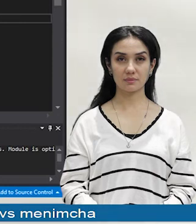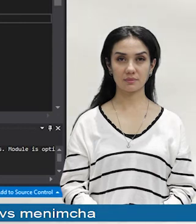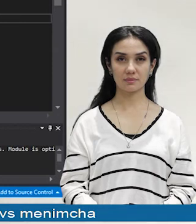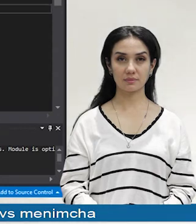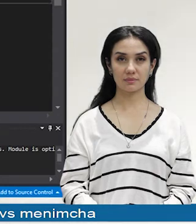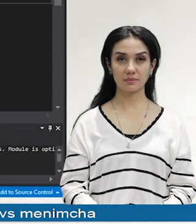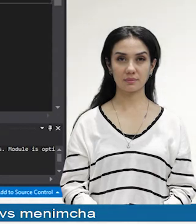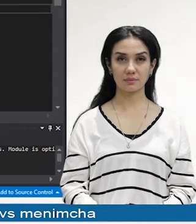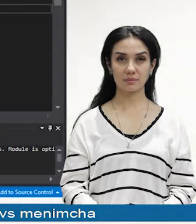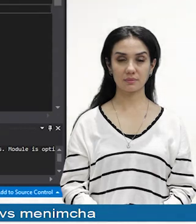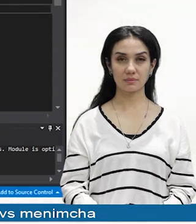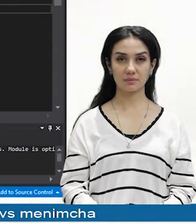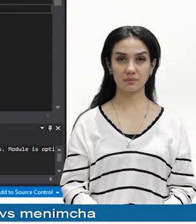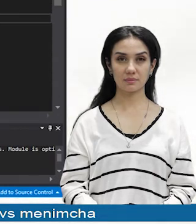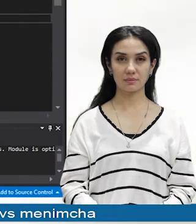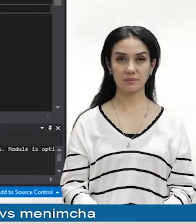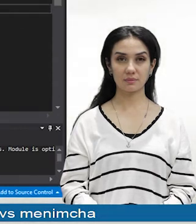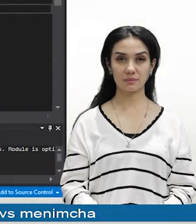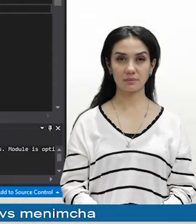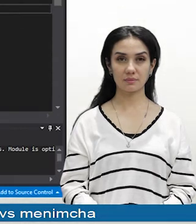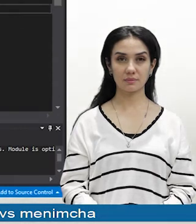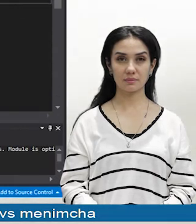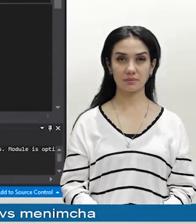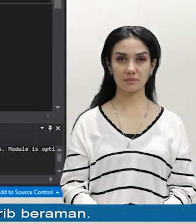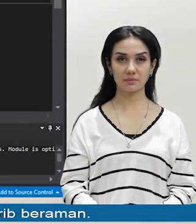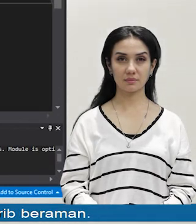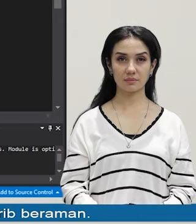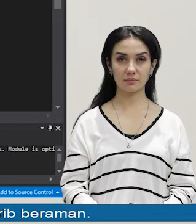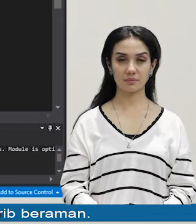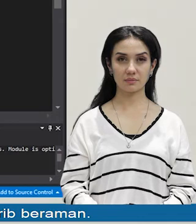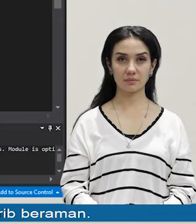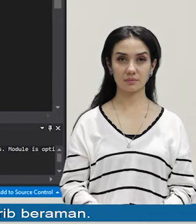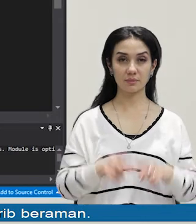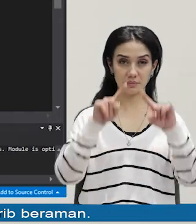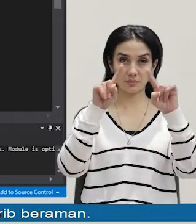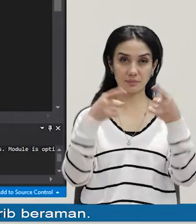Ha, bu yerga qav so'rabdi. Bu qav menimcha kerak emas.